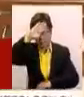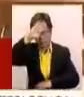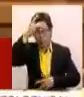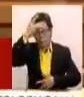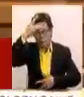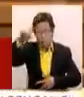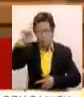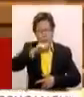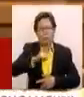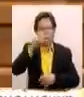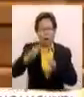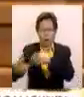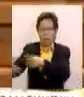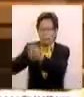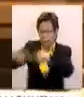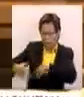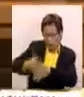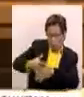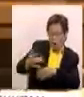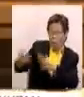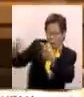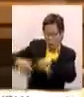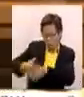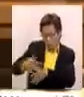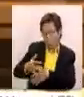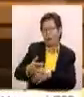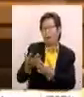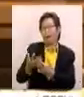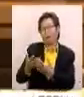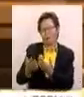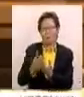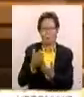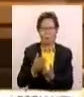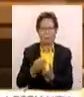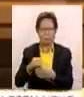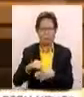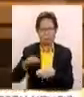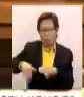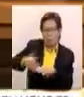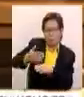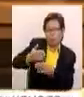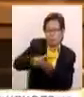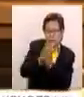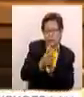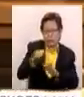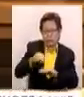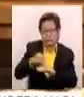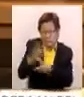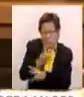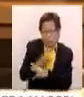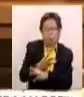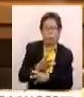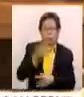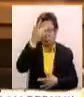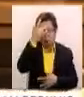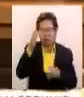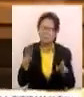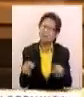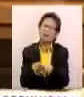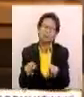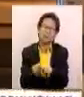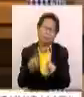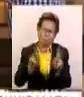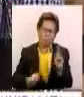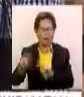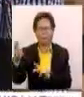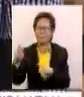hadapan awal, dapat rawatan awal sebelum dia dapat gejala-gejala pesakit yang penyakit yang teruk, jangka hayat seorang pengidap HIV sama dengan jangka hayat